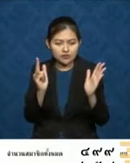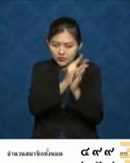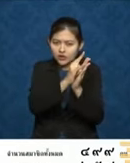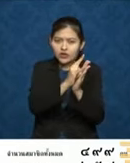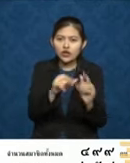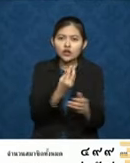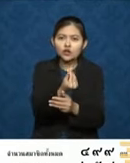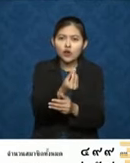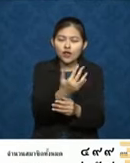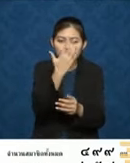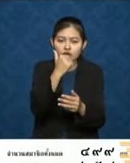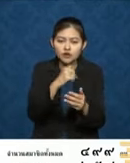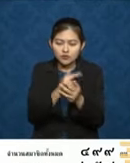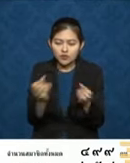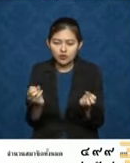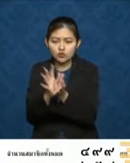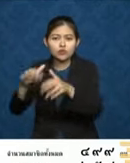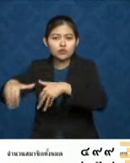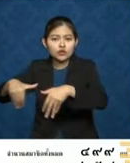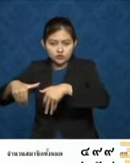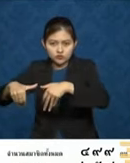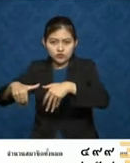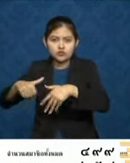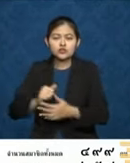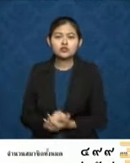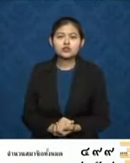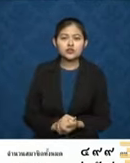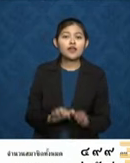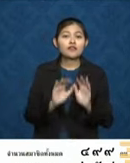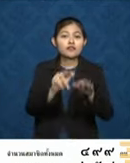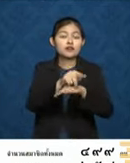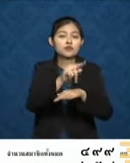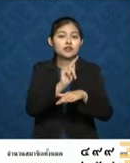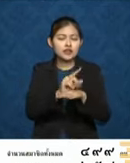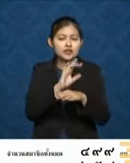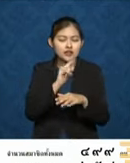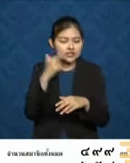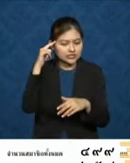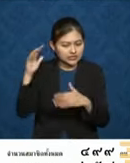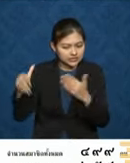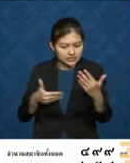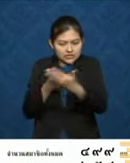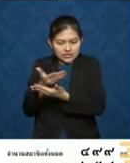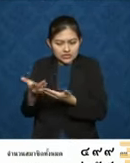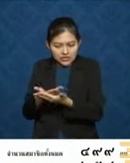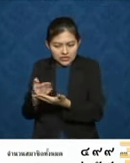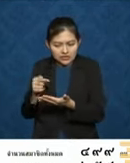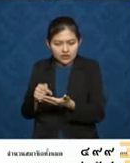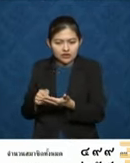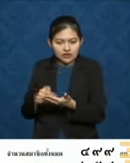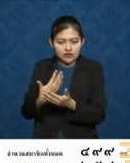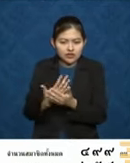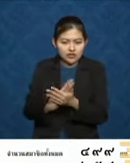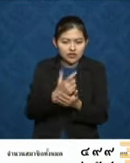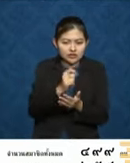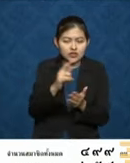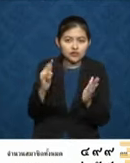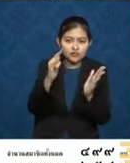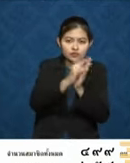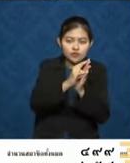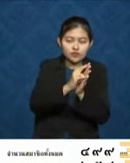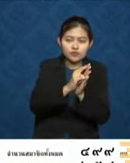นี้ครับมันจะสะท้อนราคาไปถึงประชาชนทั้งหมดเพราะงั้นต้องฝากจากท่านประธานถ้าท่านรื้อได้นะครับว่าเราจ่ายค่าเือเครื่องบินเท่าไหร่